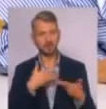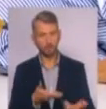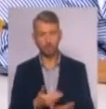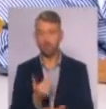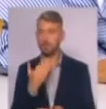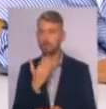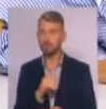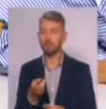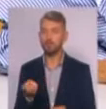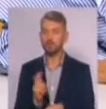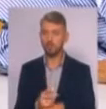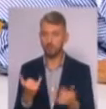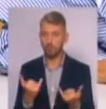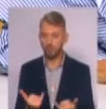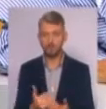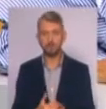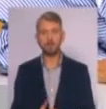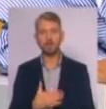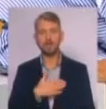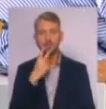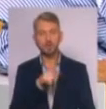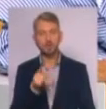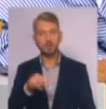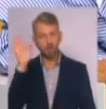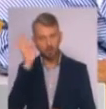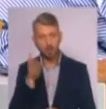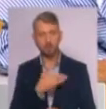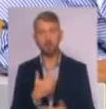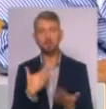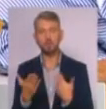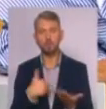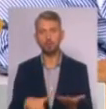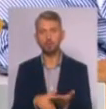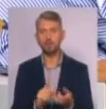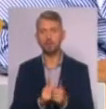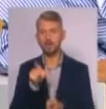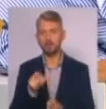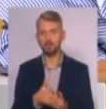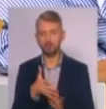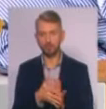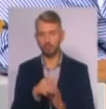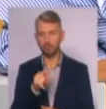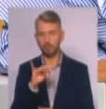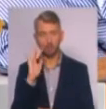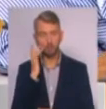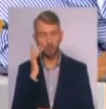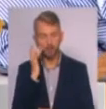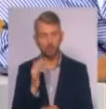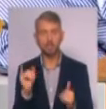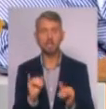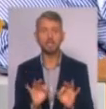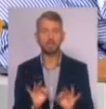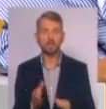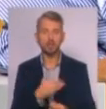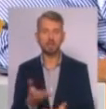те, що завітали до нас сьогодні. Нагадаю нашим глядачам, що спілкуватися нам сьогодні допомагає перекладач жестової мови Ігор Бондаренко. І, звичайно,